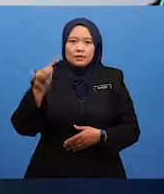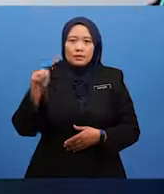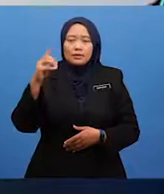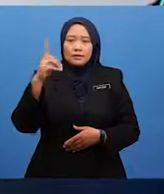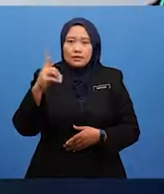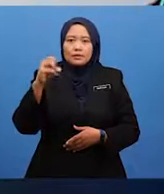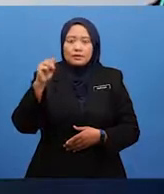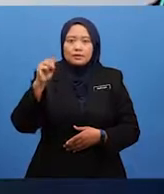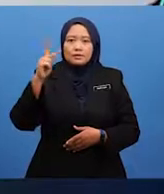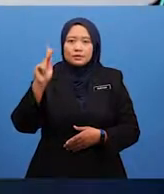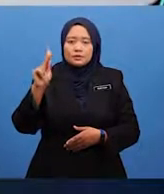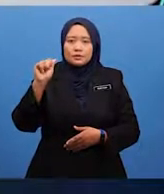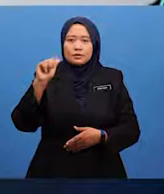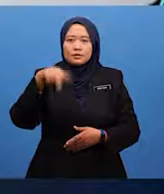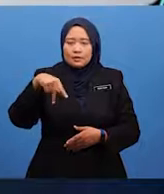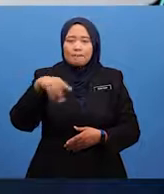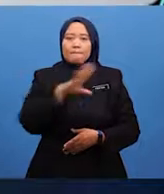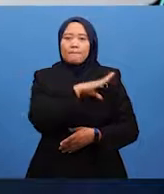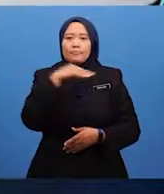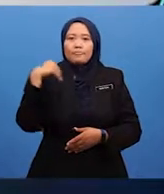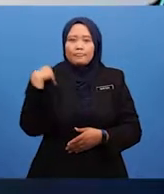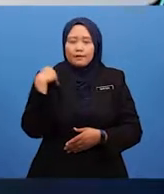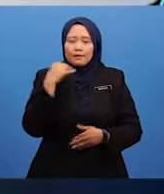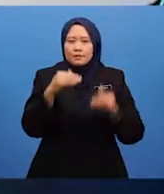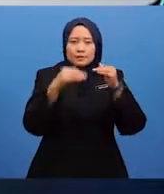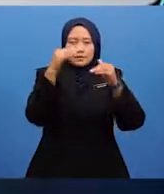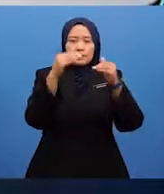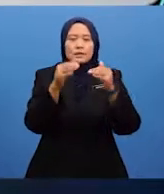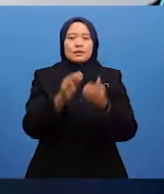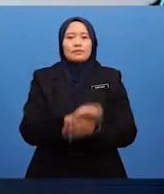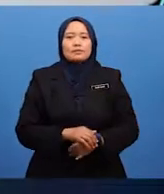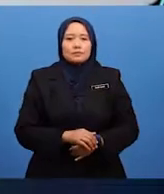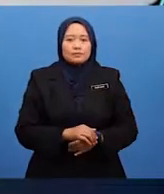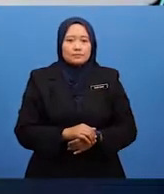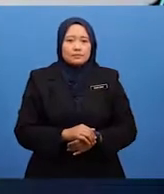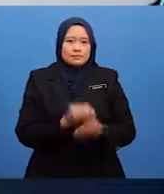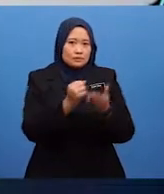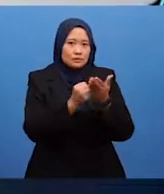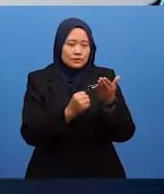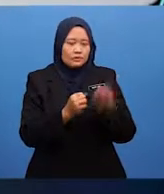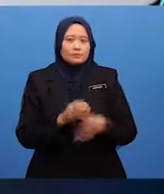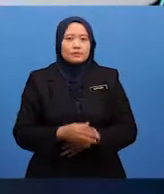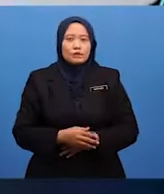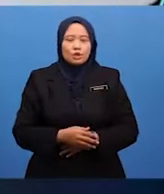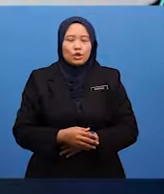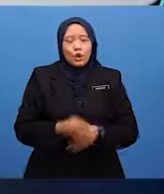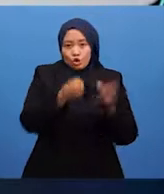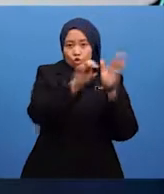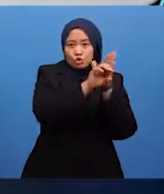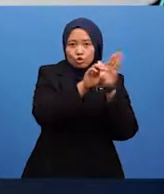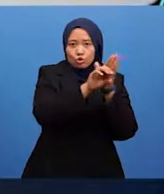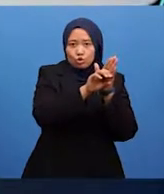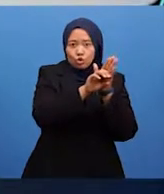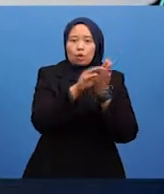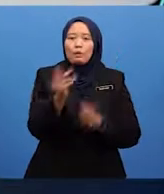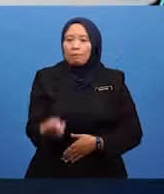Oh kalau maksudnya begitu barengan barengan seperti ini adab seperti produk makanannya juga ribet kwame masih